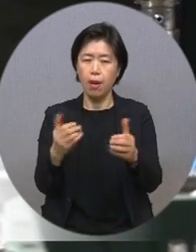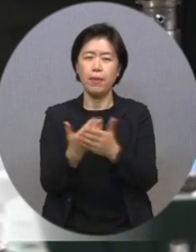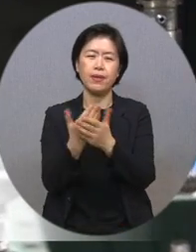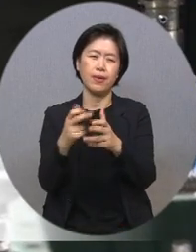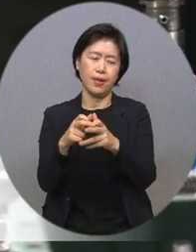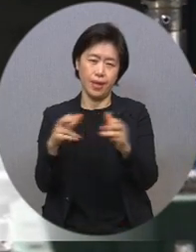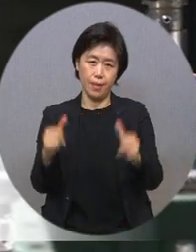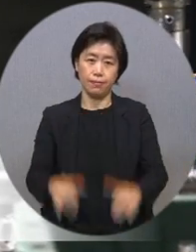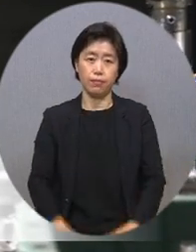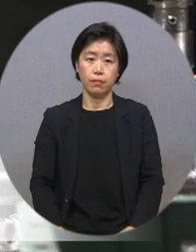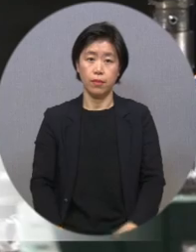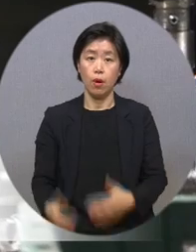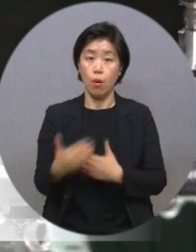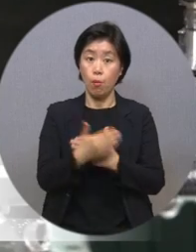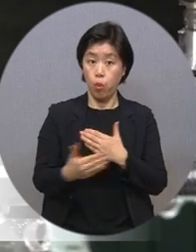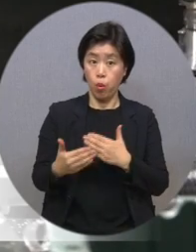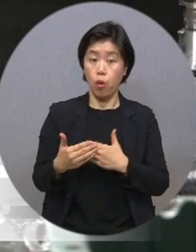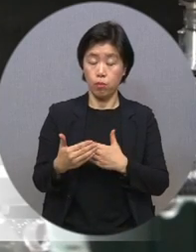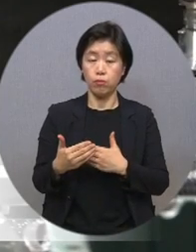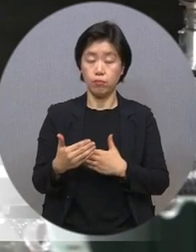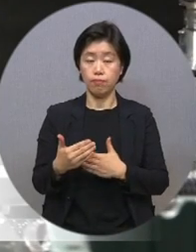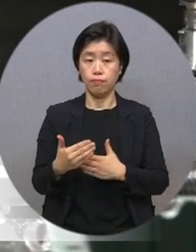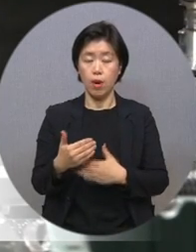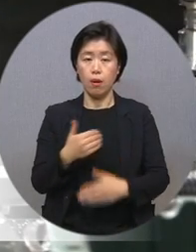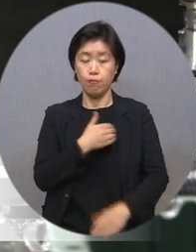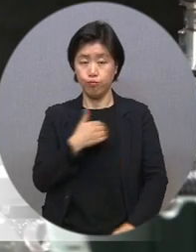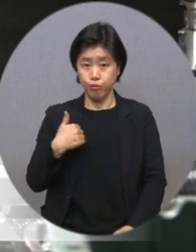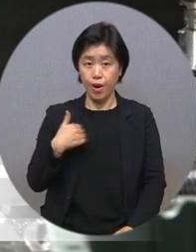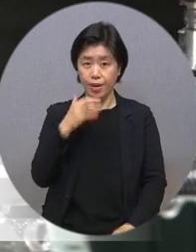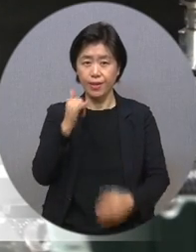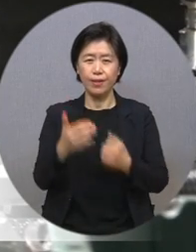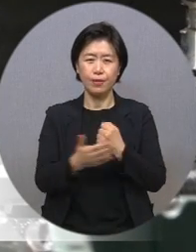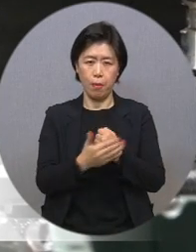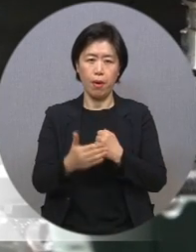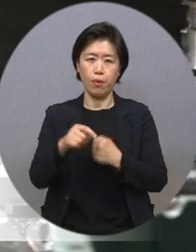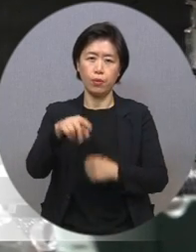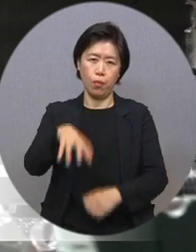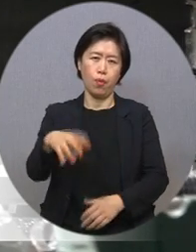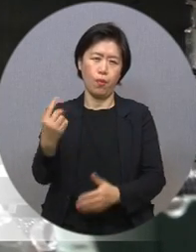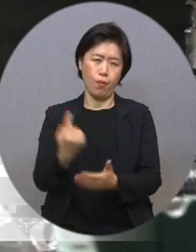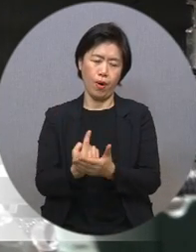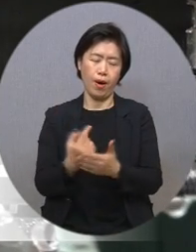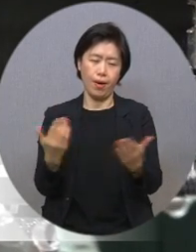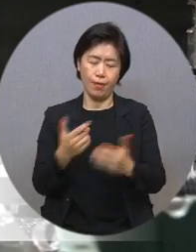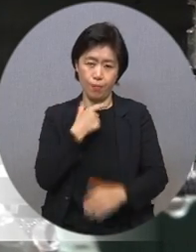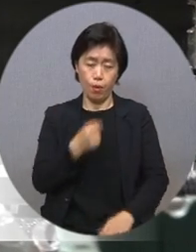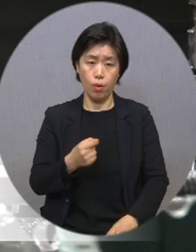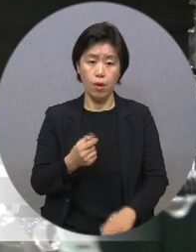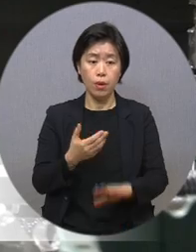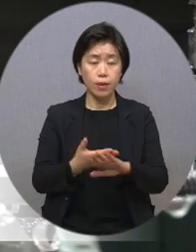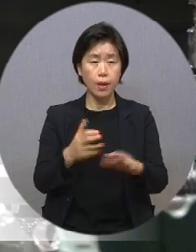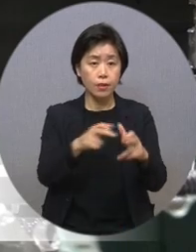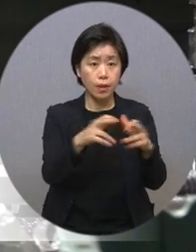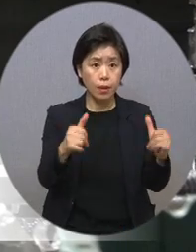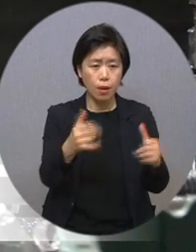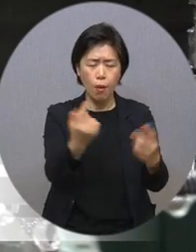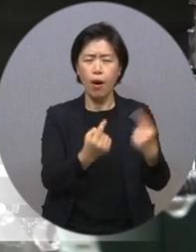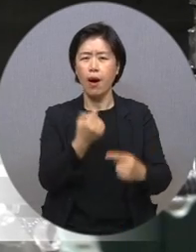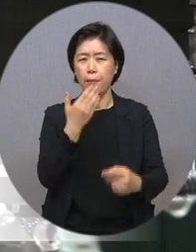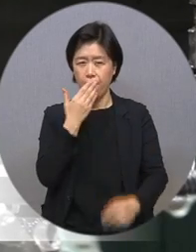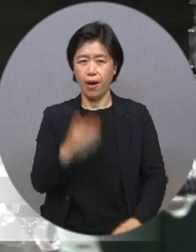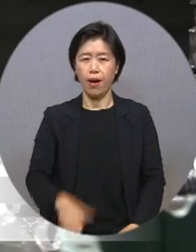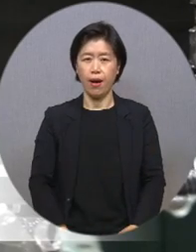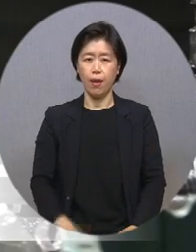만큼 다니고 싶고요. 다른 장애인들도 일을 할 수 있습니다. 잘할 수 있고 우리처럼